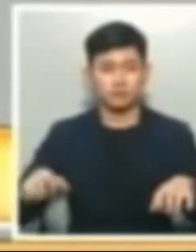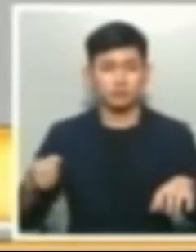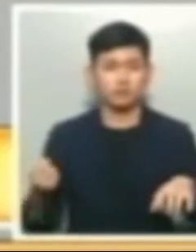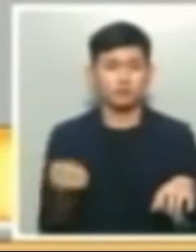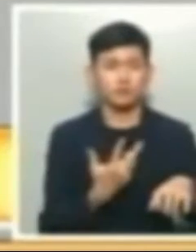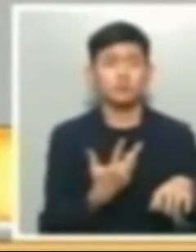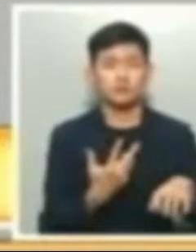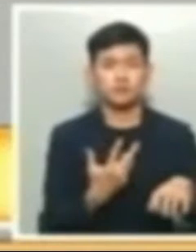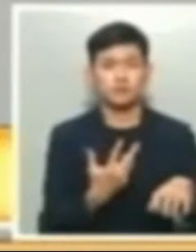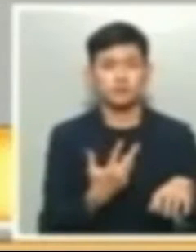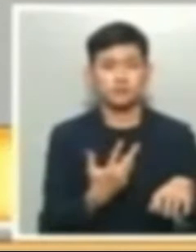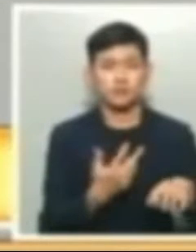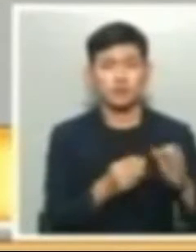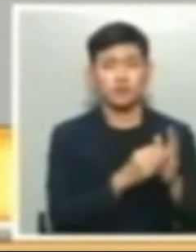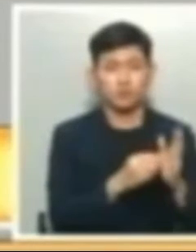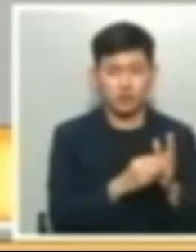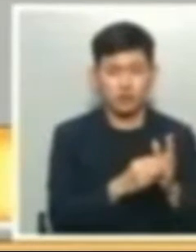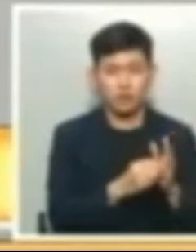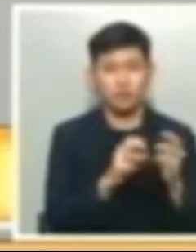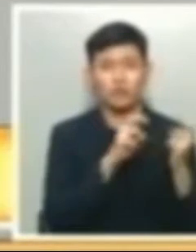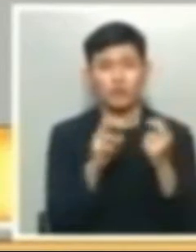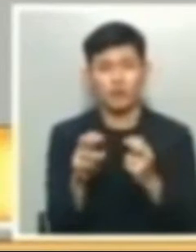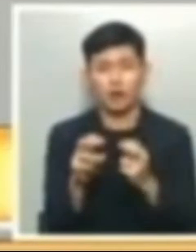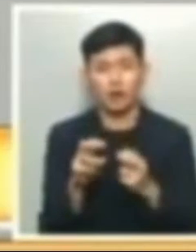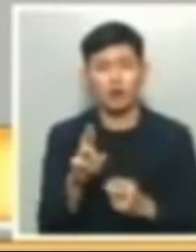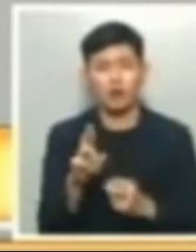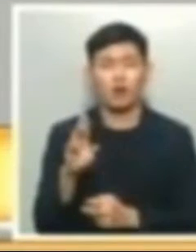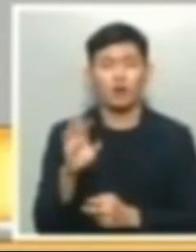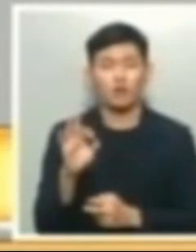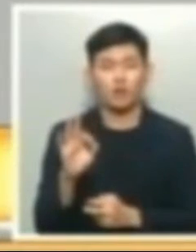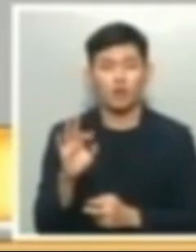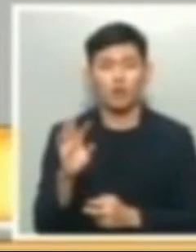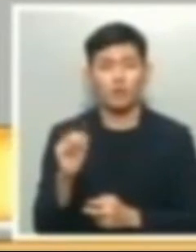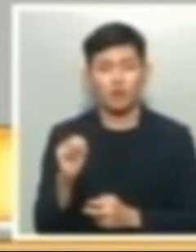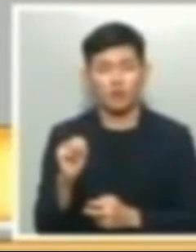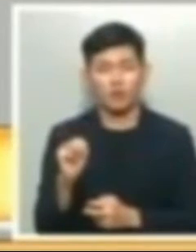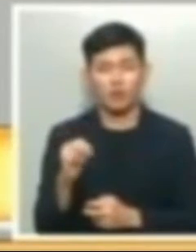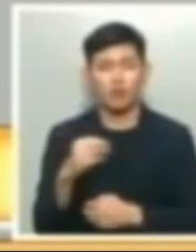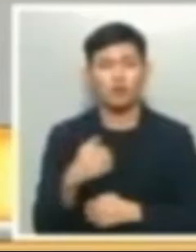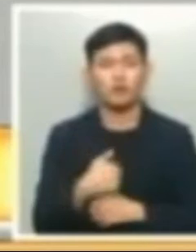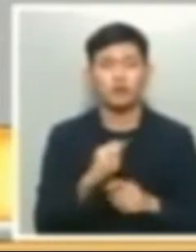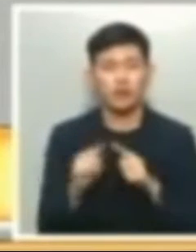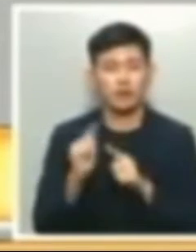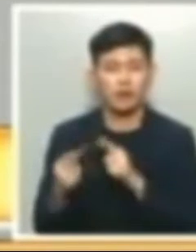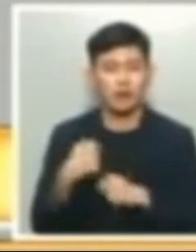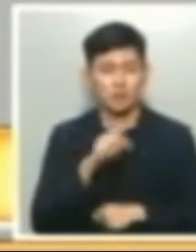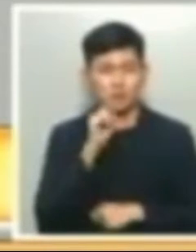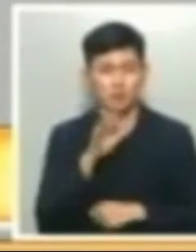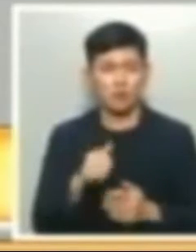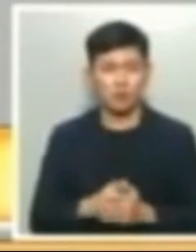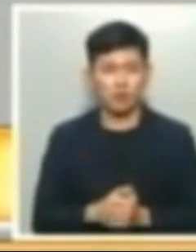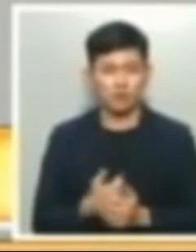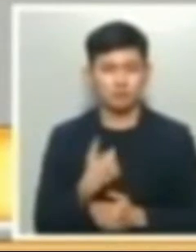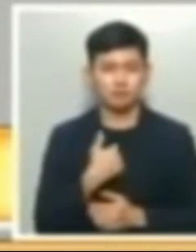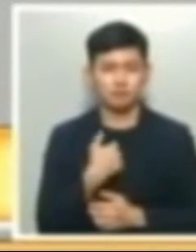ครับทั้งกรุงเทพมหานครและรถไฟฟ้ารฟม.และ BTS ต่างปฏิเสธว่าไม่ได้ทำเรื่องหรือรับเรื่อง